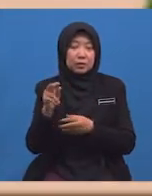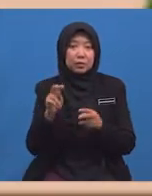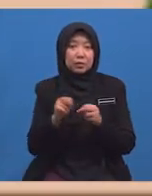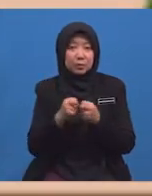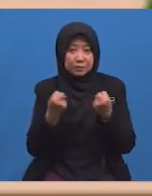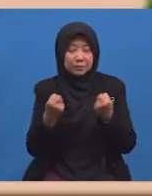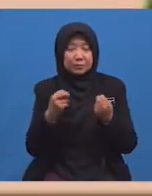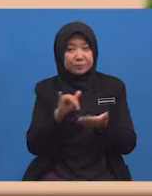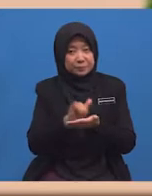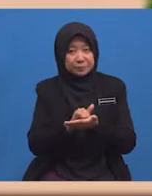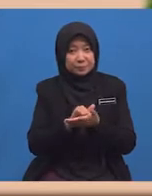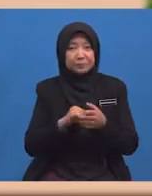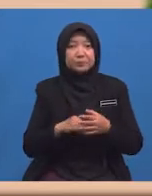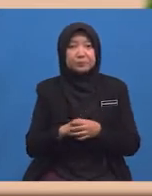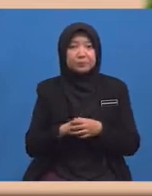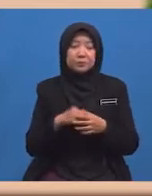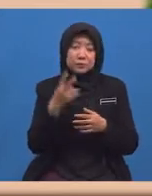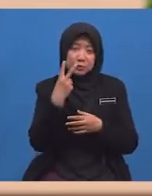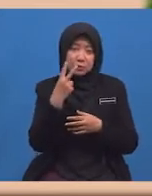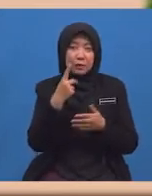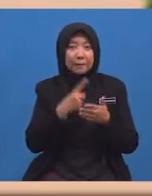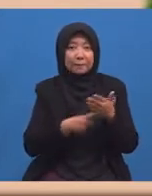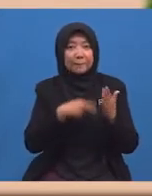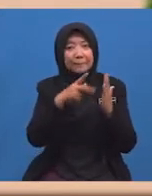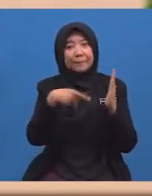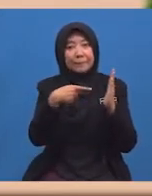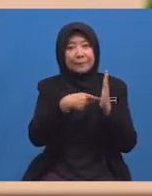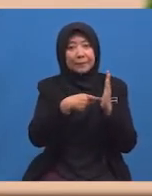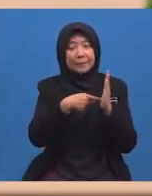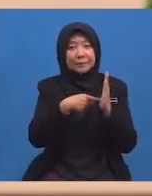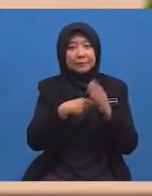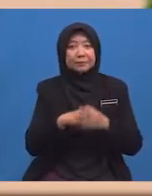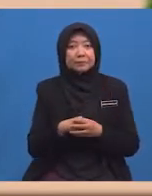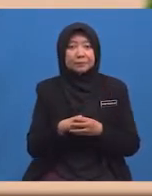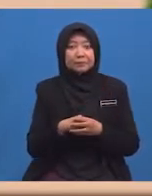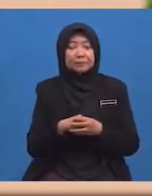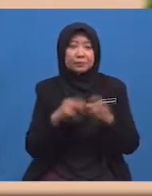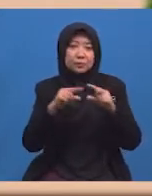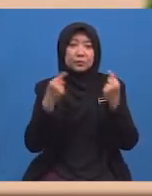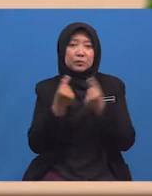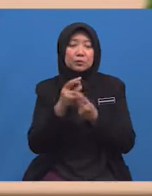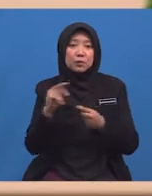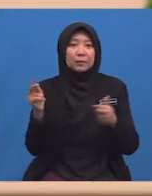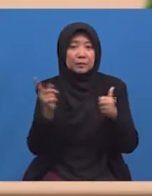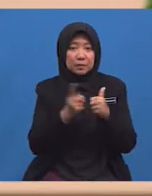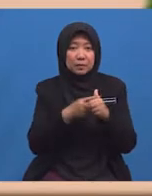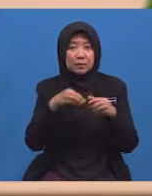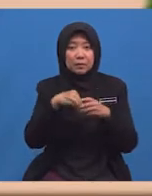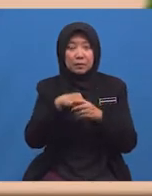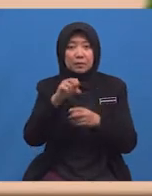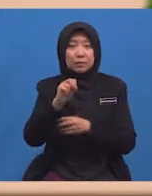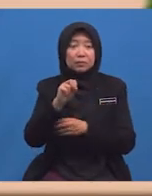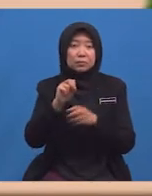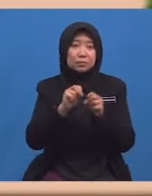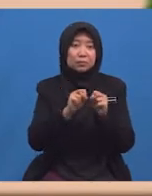Jom kita lihat apa peranan yang dimainkan oleh golongan yang pertama dalam susun